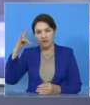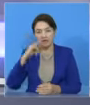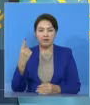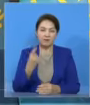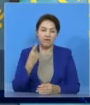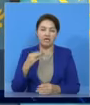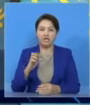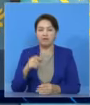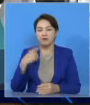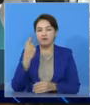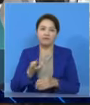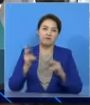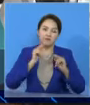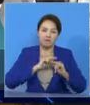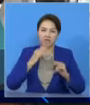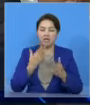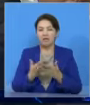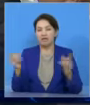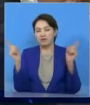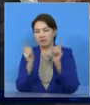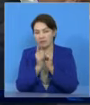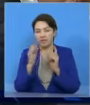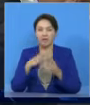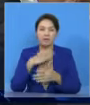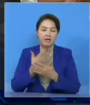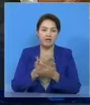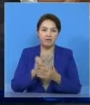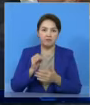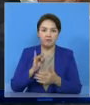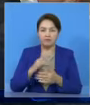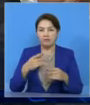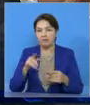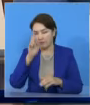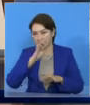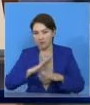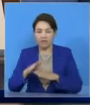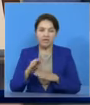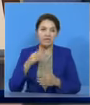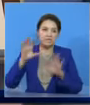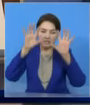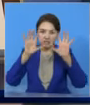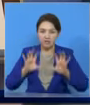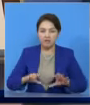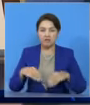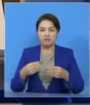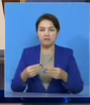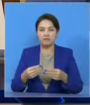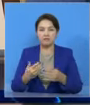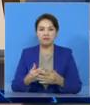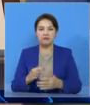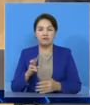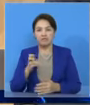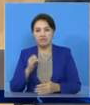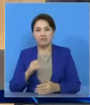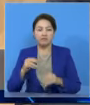с первым официальным визитом. На встрече стороны обсудили перспективы межпарламентского законодательства,